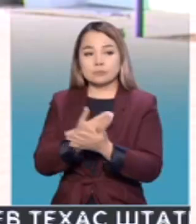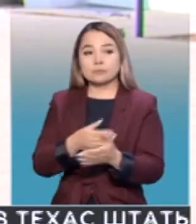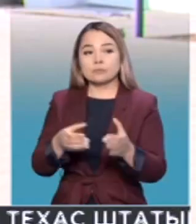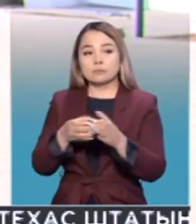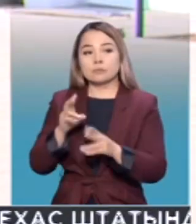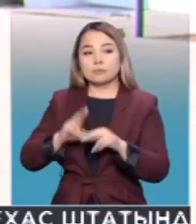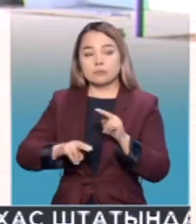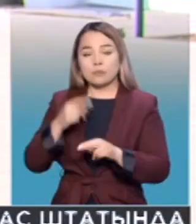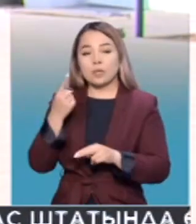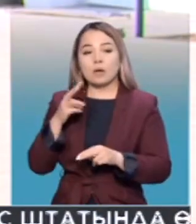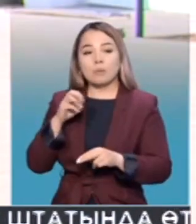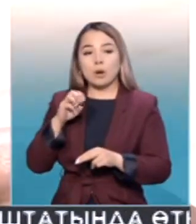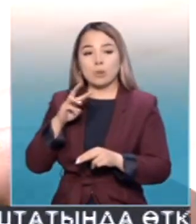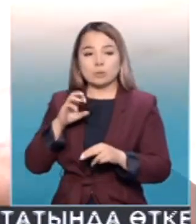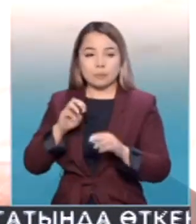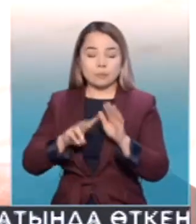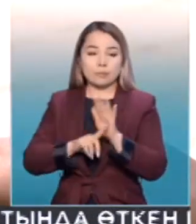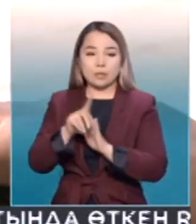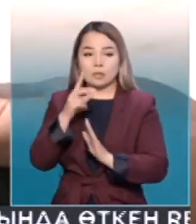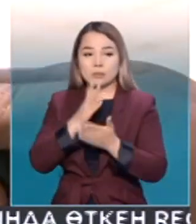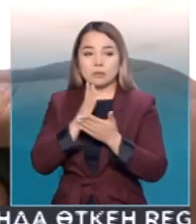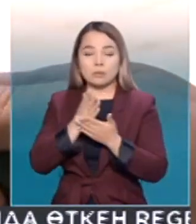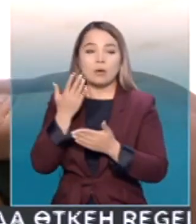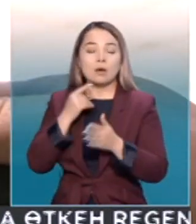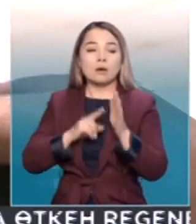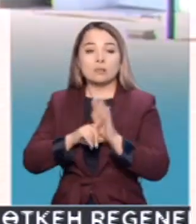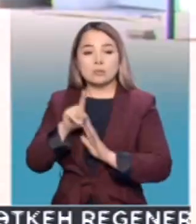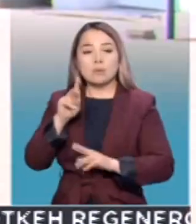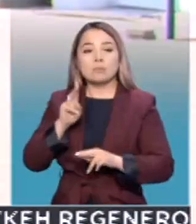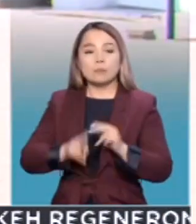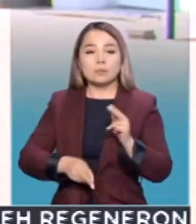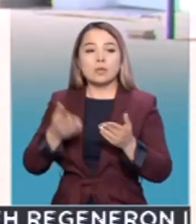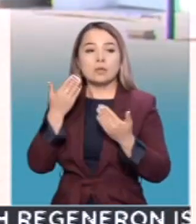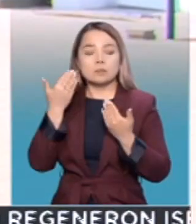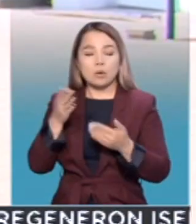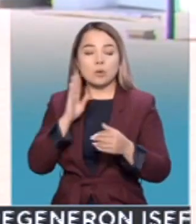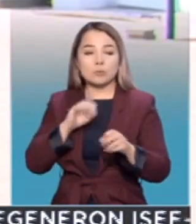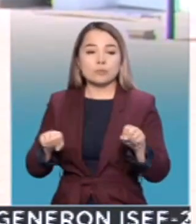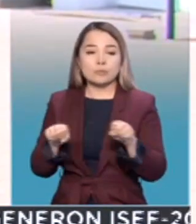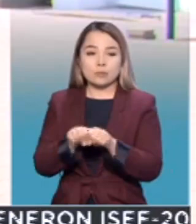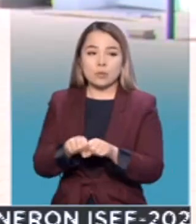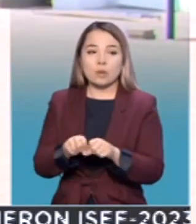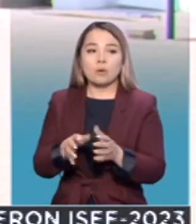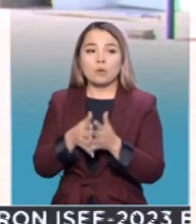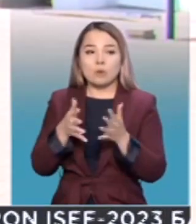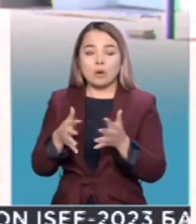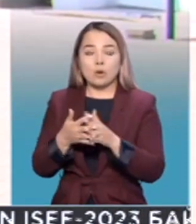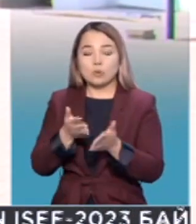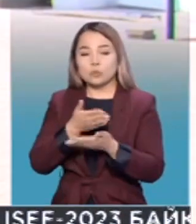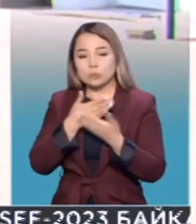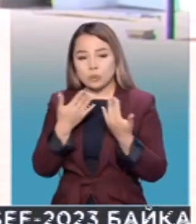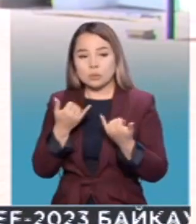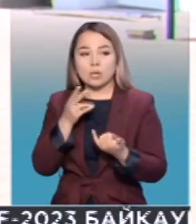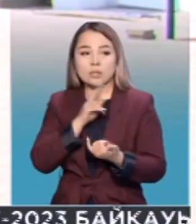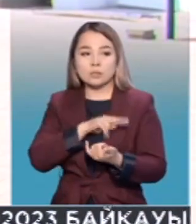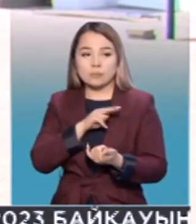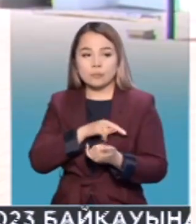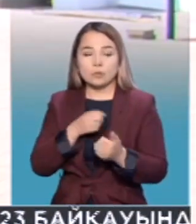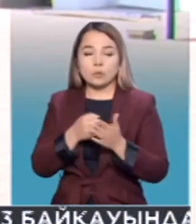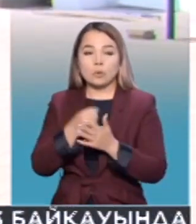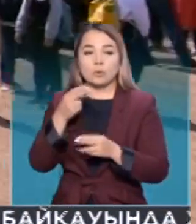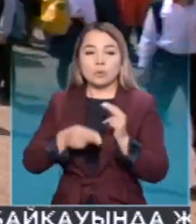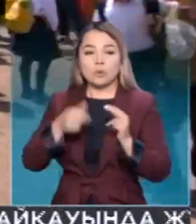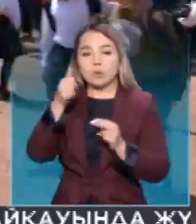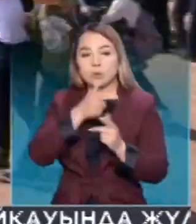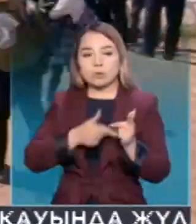ұйым 1 маусымнан бастап жұмыстарын бастайды. Қашан бітеді? Қашан су барады ауылға? Ол ауылда енді сонда қатты үлкен ауыл болмағандықтан жұмыс жылдың аяғына